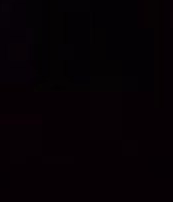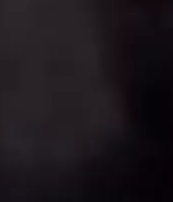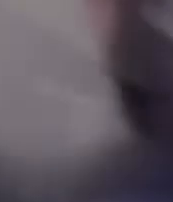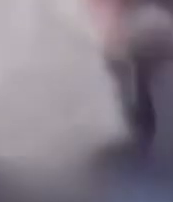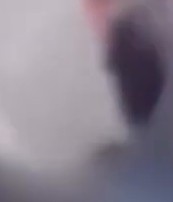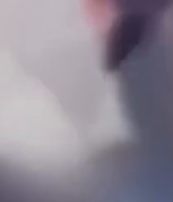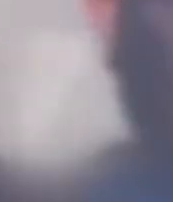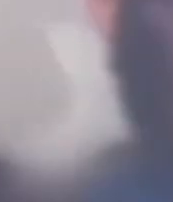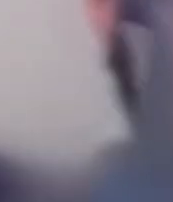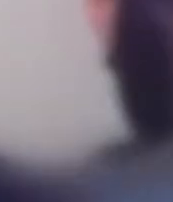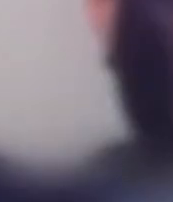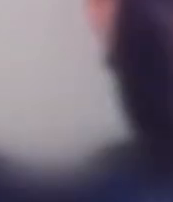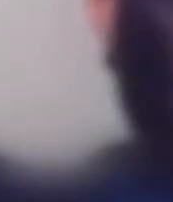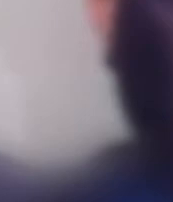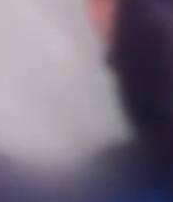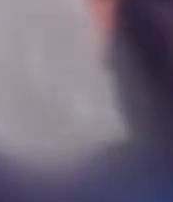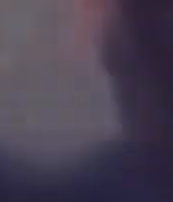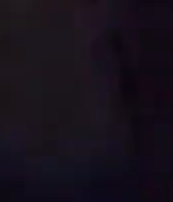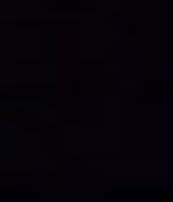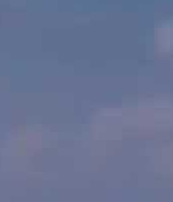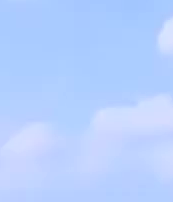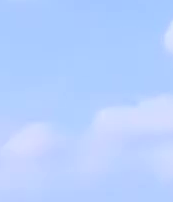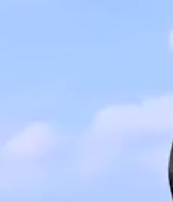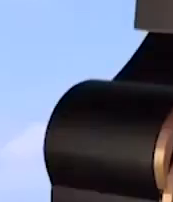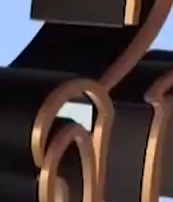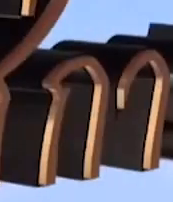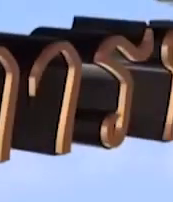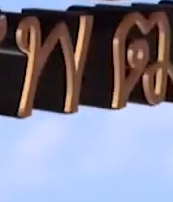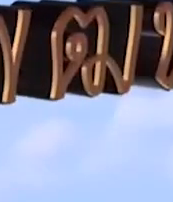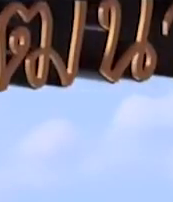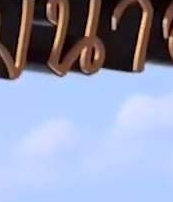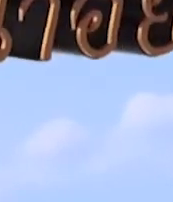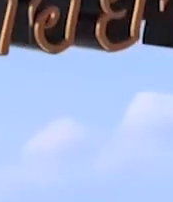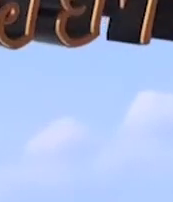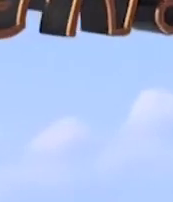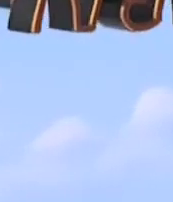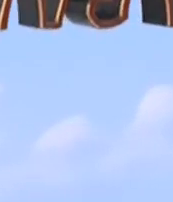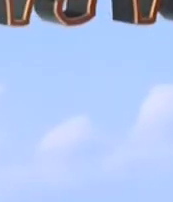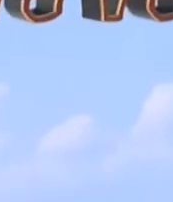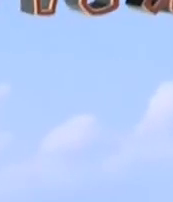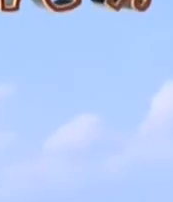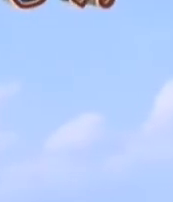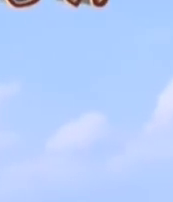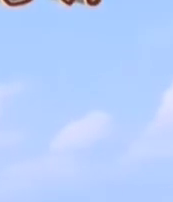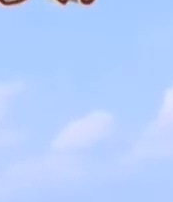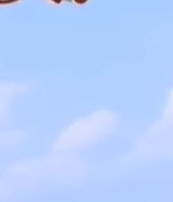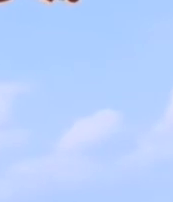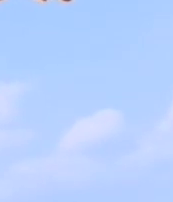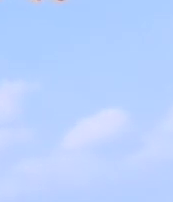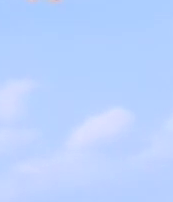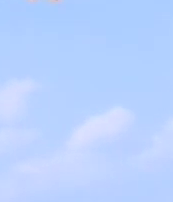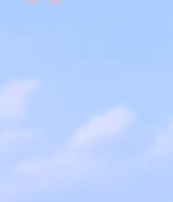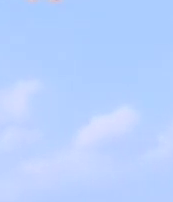วันนั้นอีกไม่ไกลสิ่งที่ฝันไว้จะกลายเป็นจริง